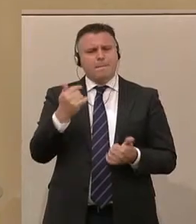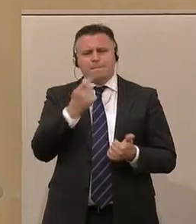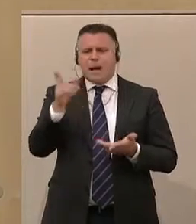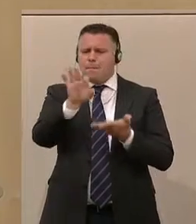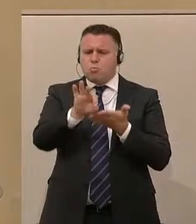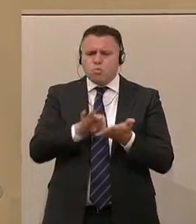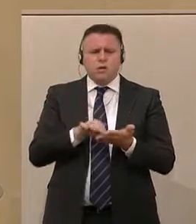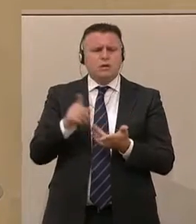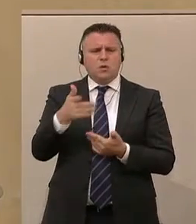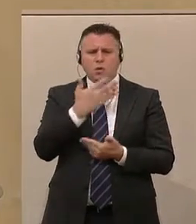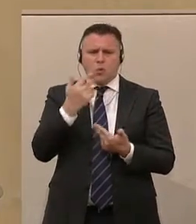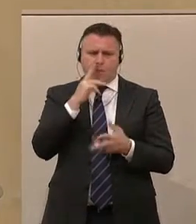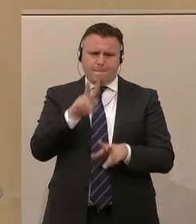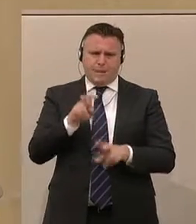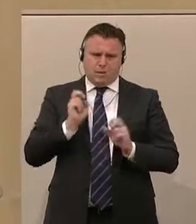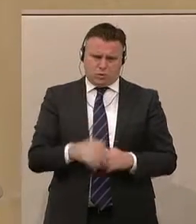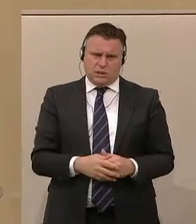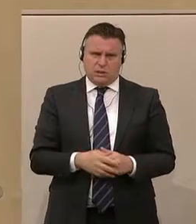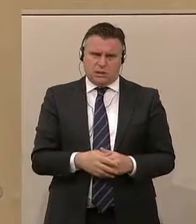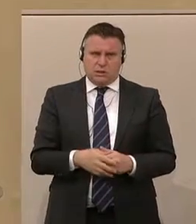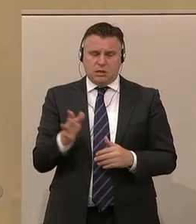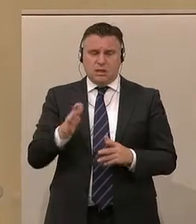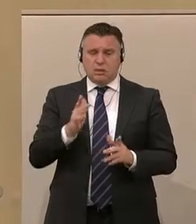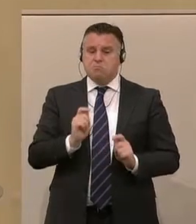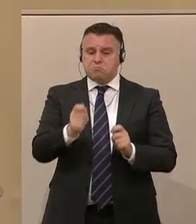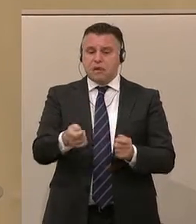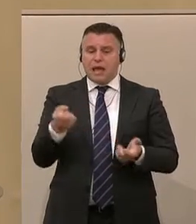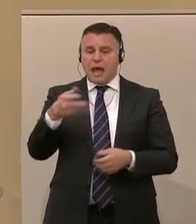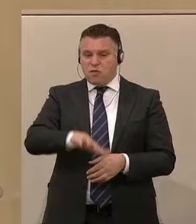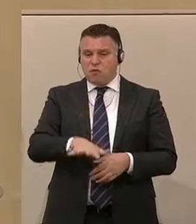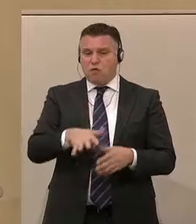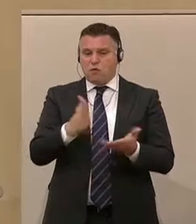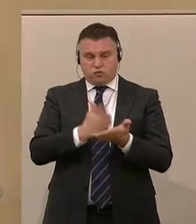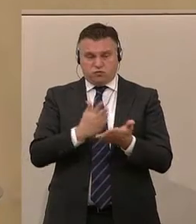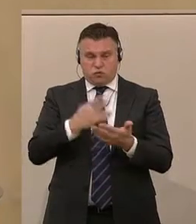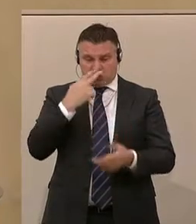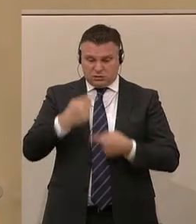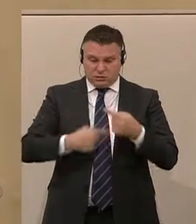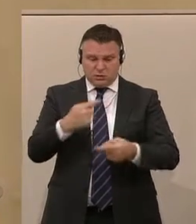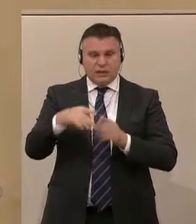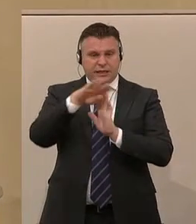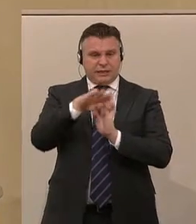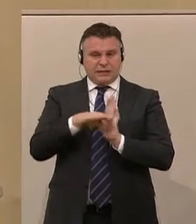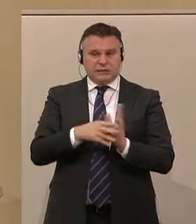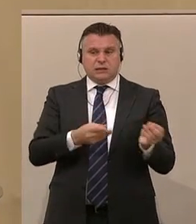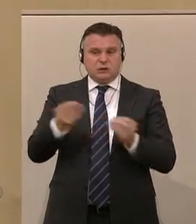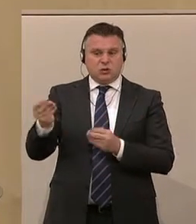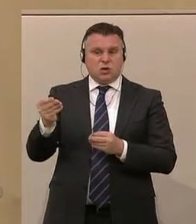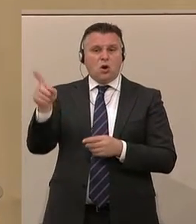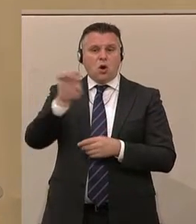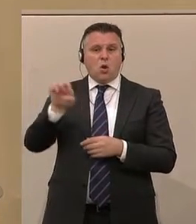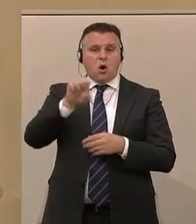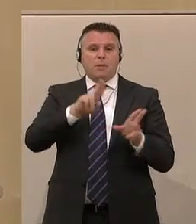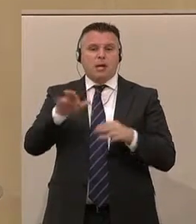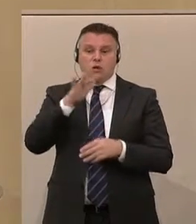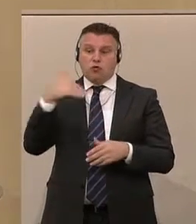genommen worden ist. Mit dem vorliegenden Entwurf ist es nur eine Frage der Zeit, bis das Gesetz vor dem EuGH landet. Dann kann das ein paar